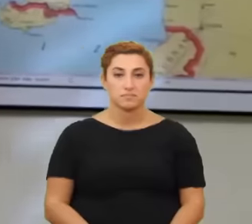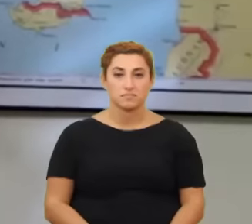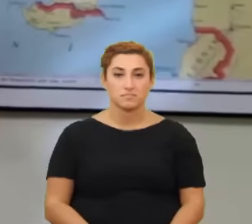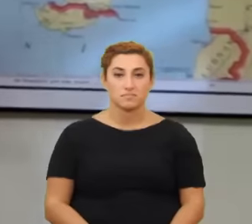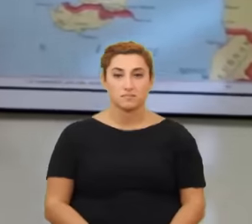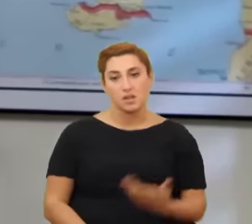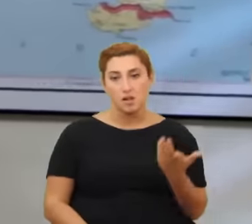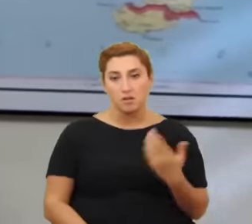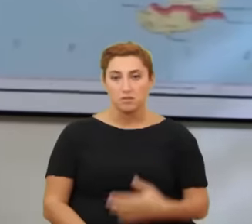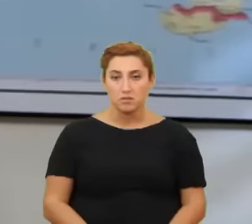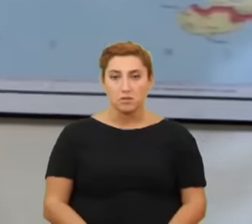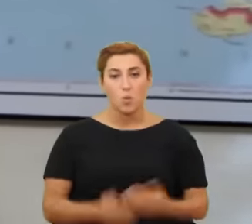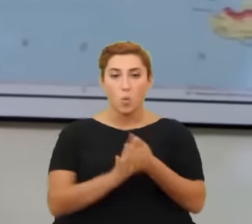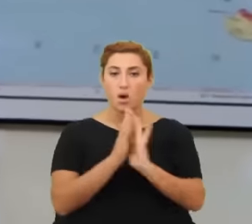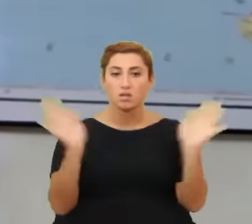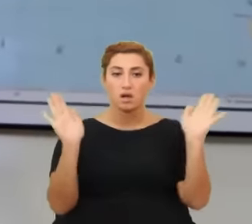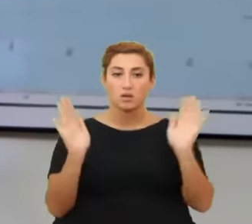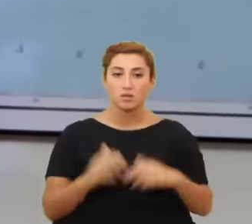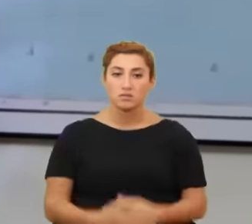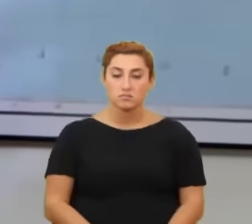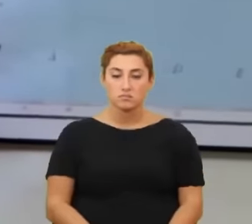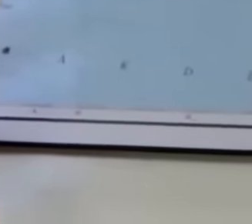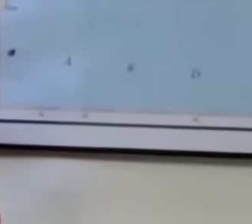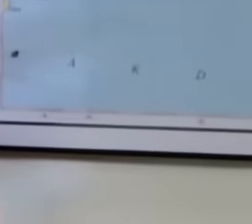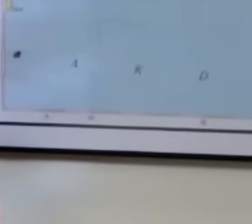Kim var bunlar? O kadar.